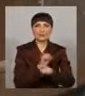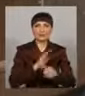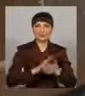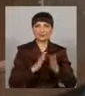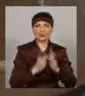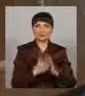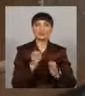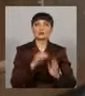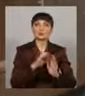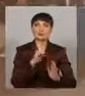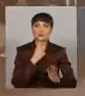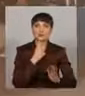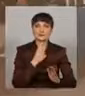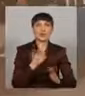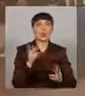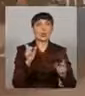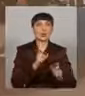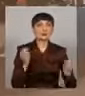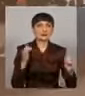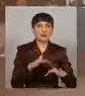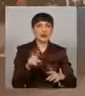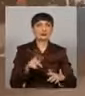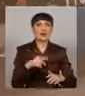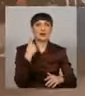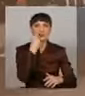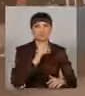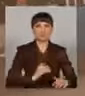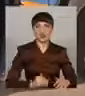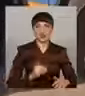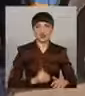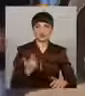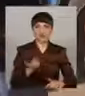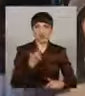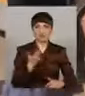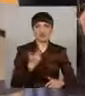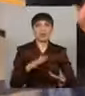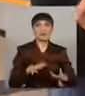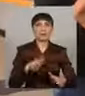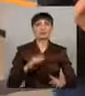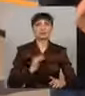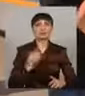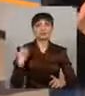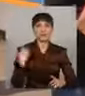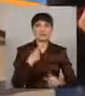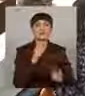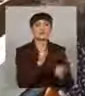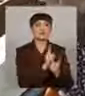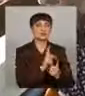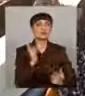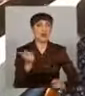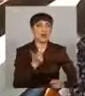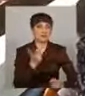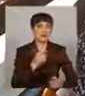куда сложнее. Конечная, где собираются люди, формально принадлежит частному лицу. Местные чиновники пообещали встретиться с владельцем участка и